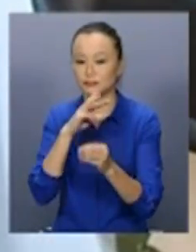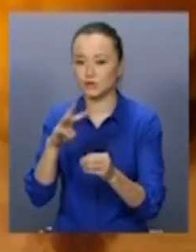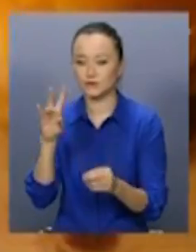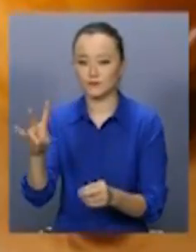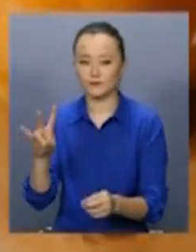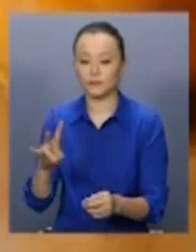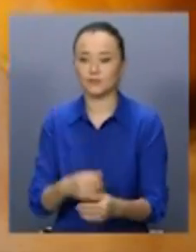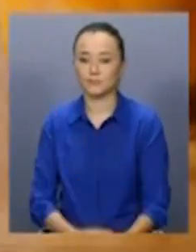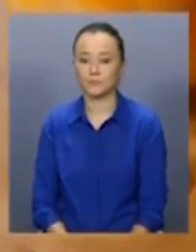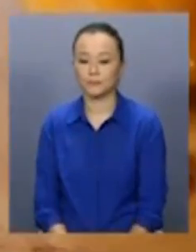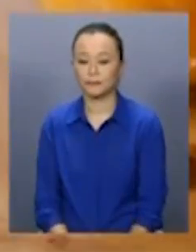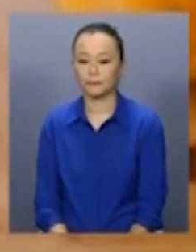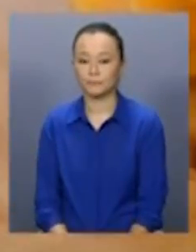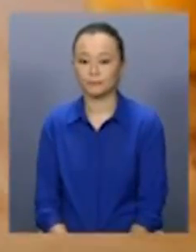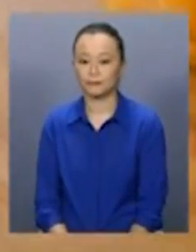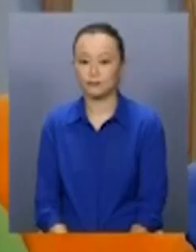қойыңыз. Бақыт Жақаш, Күліп Оян.